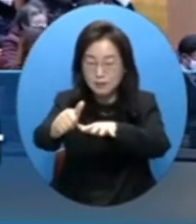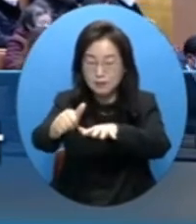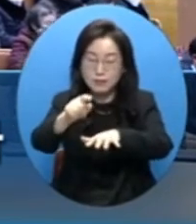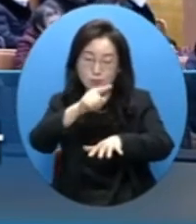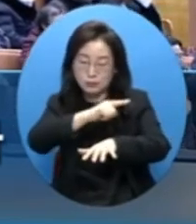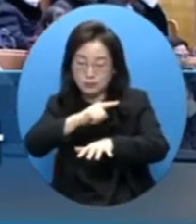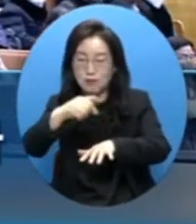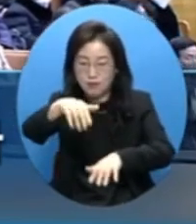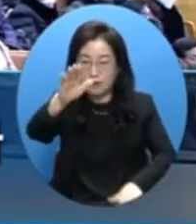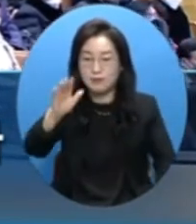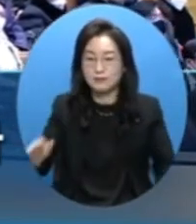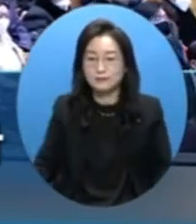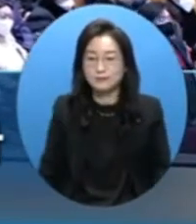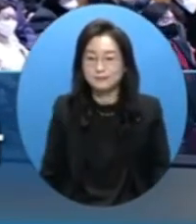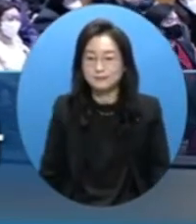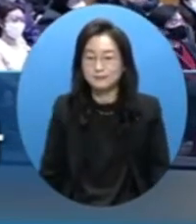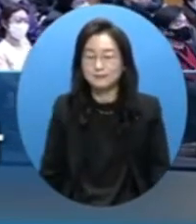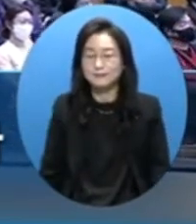나아가니라